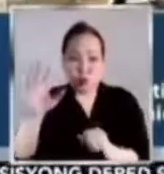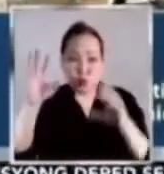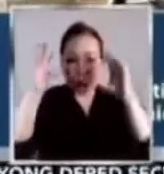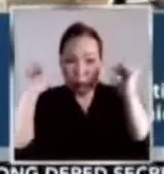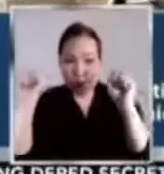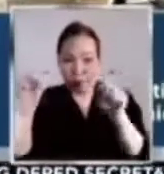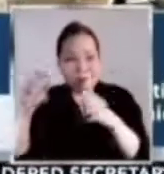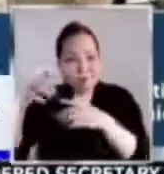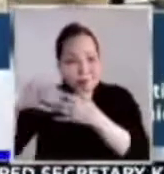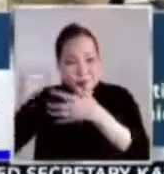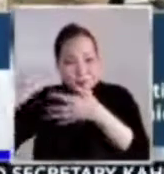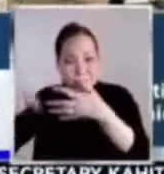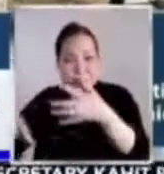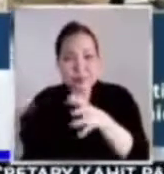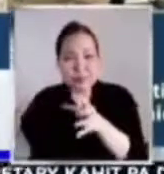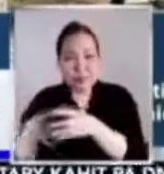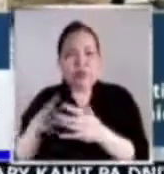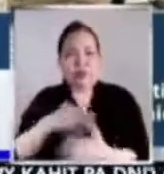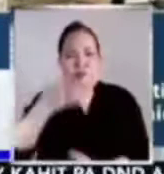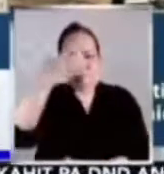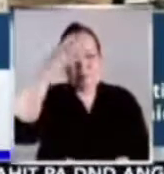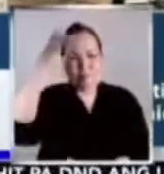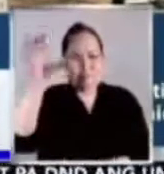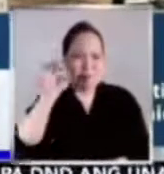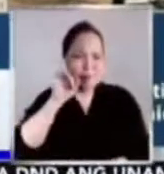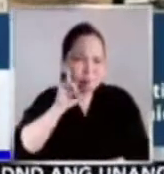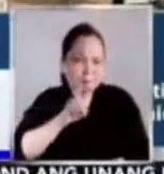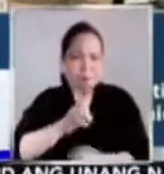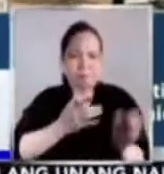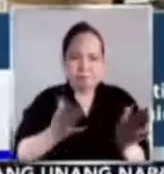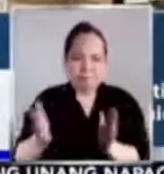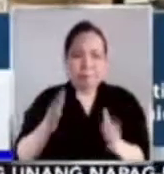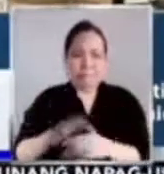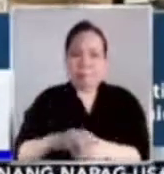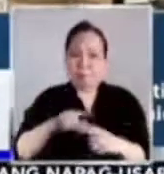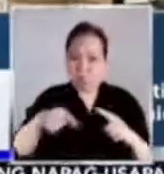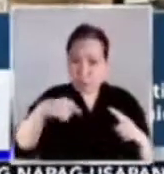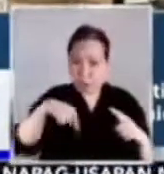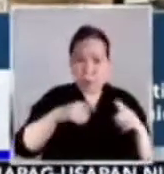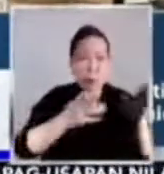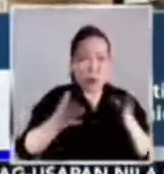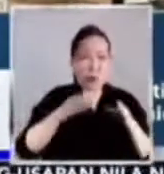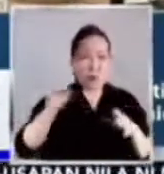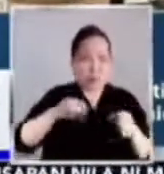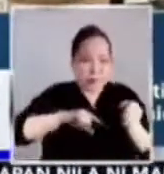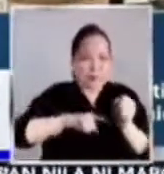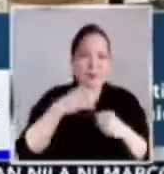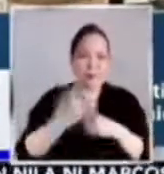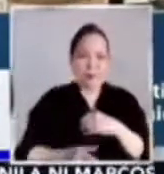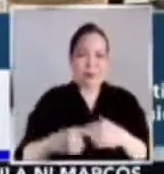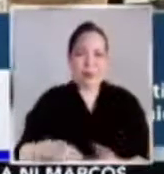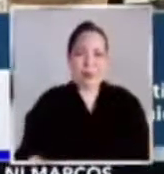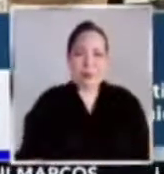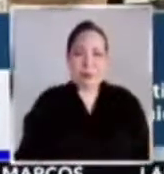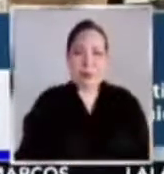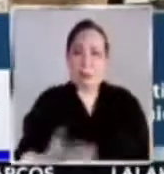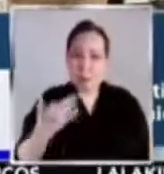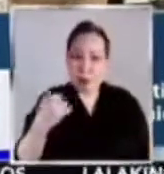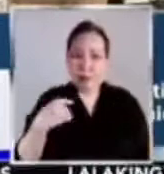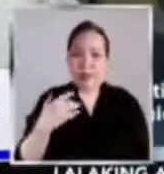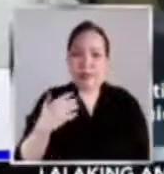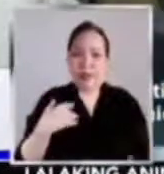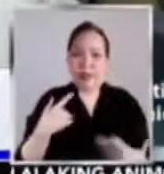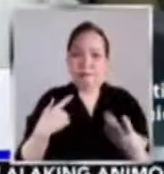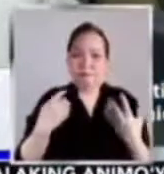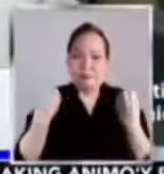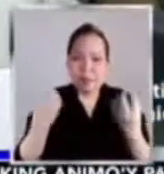orderly transfer of power. But preparation on our end need to begin. We, after all, have more work to